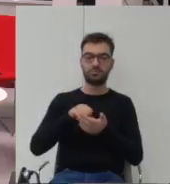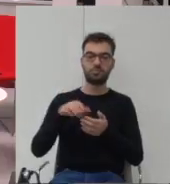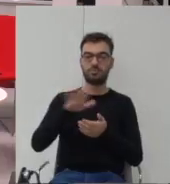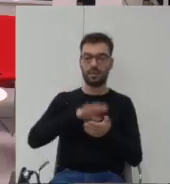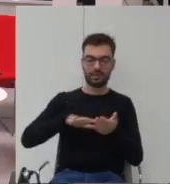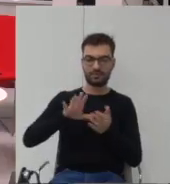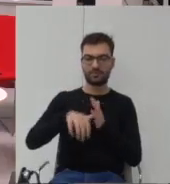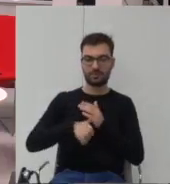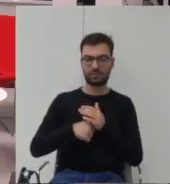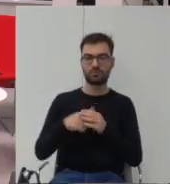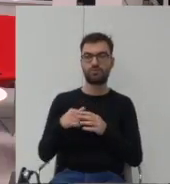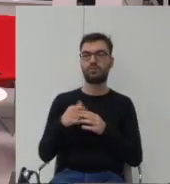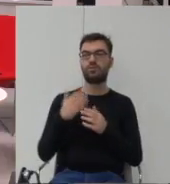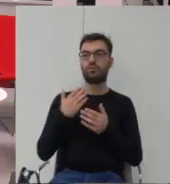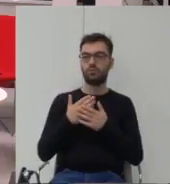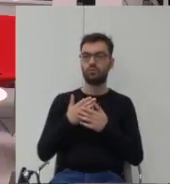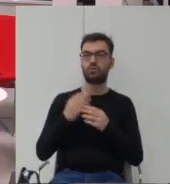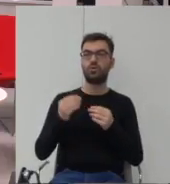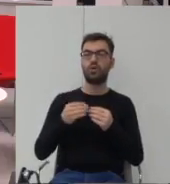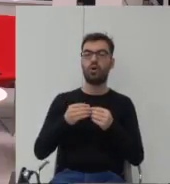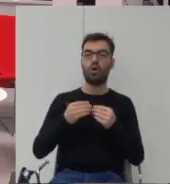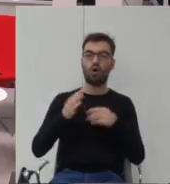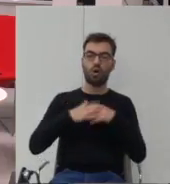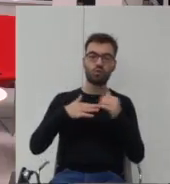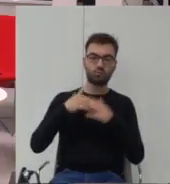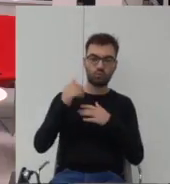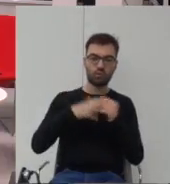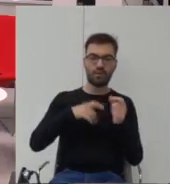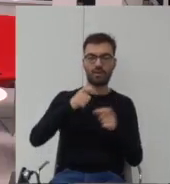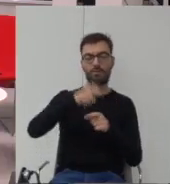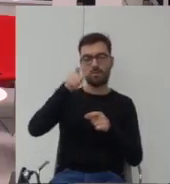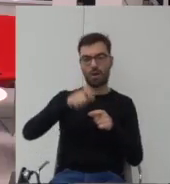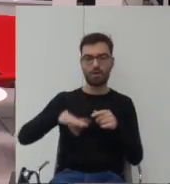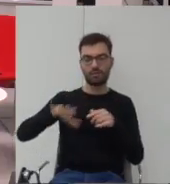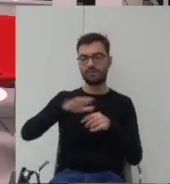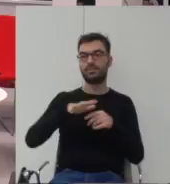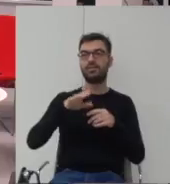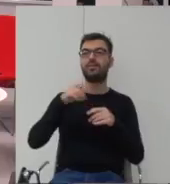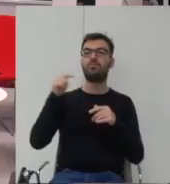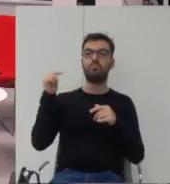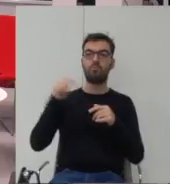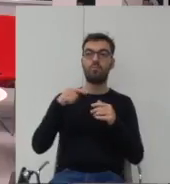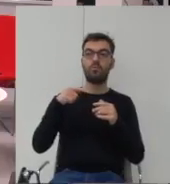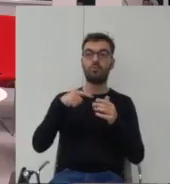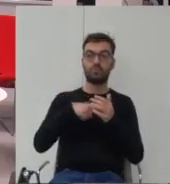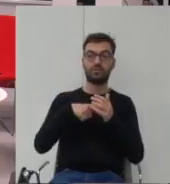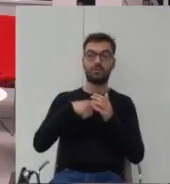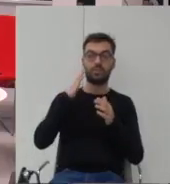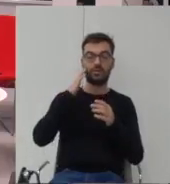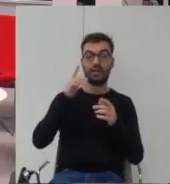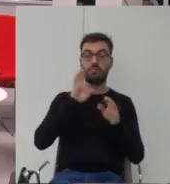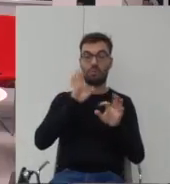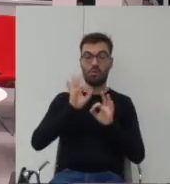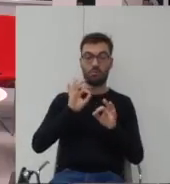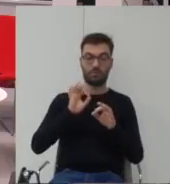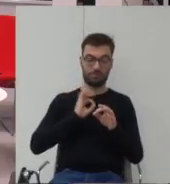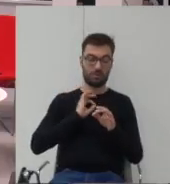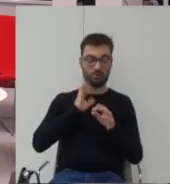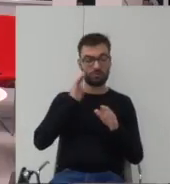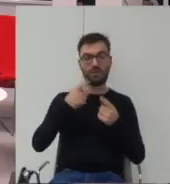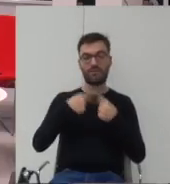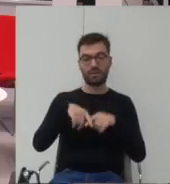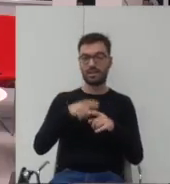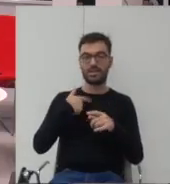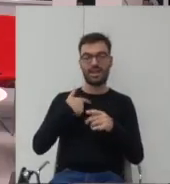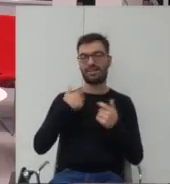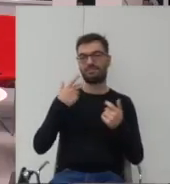mamy właśnie rozwiniętą infrastrukturę usługową, powinniśmy tego typu mieszkania realizować. Ja nie